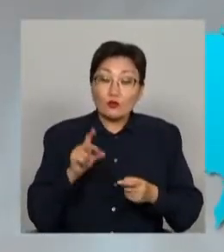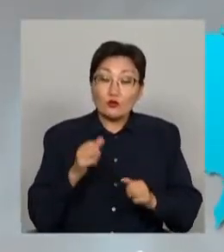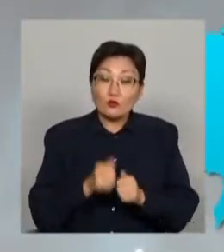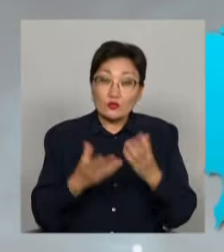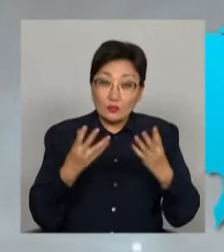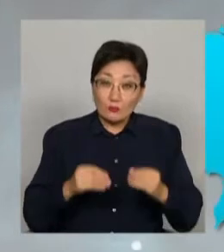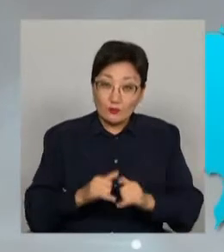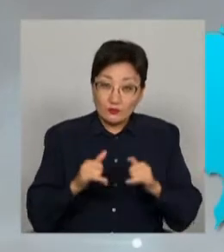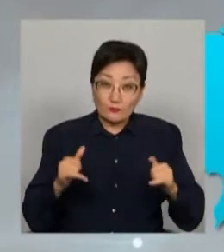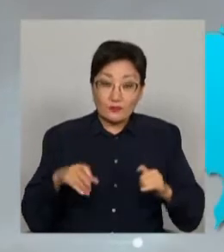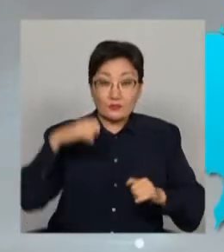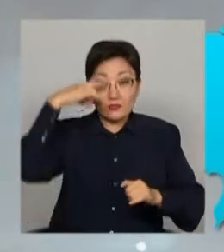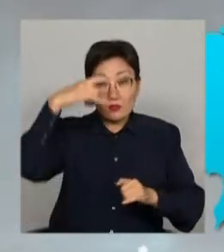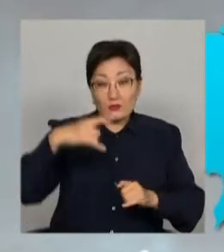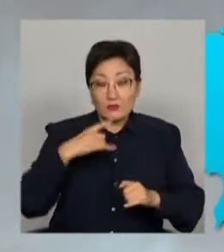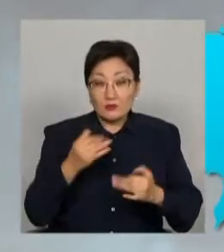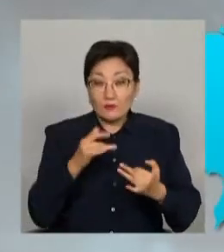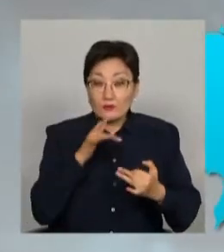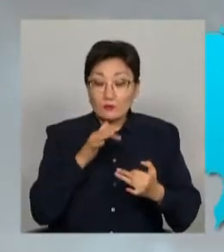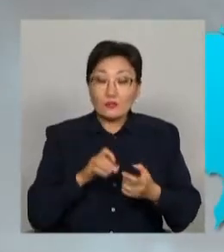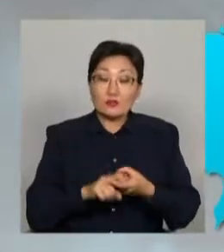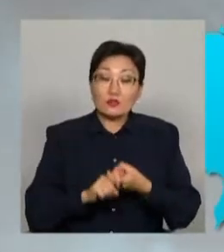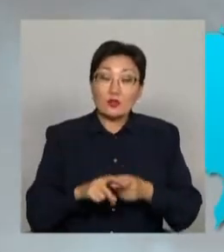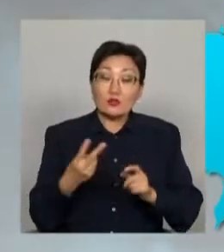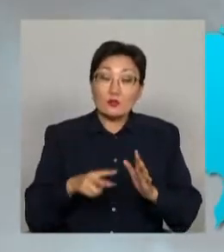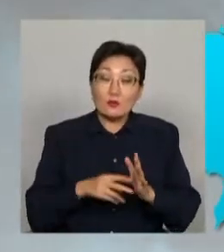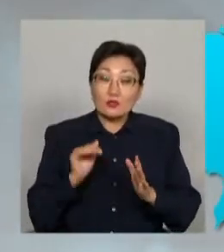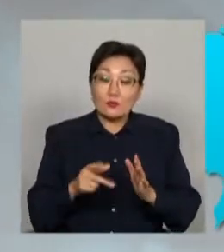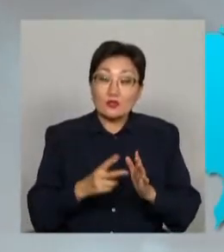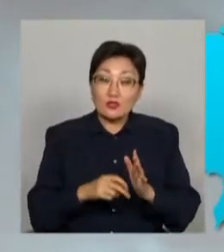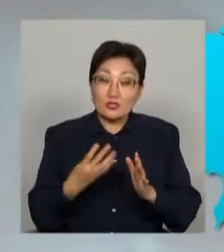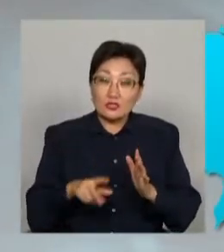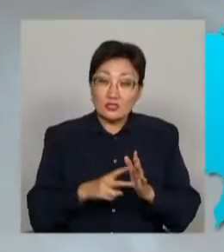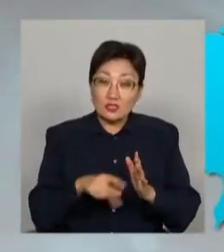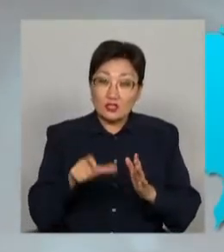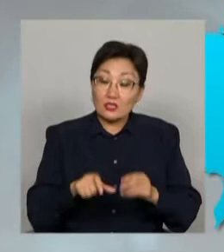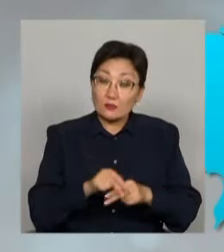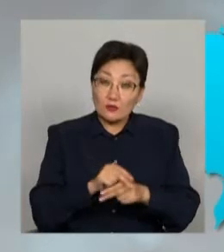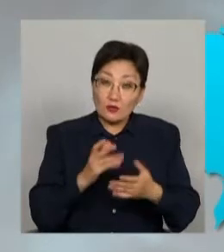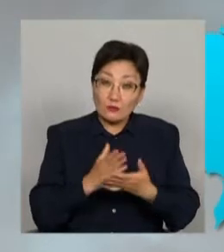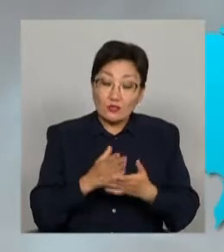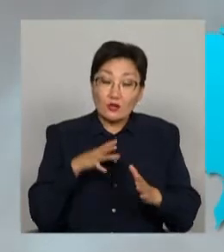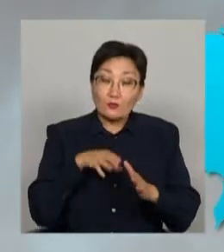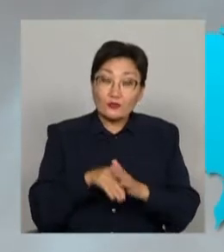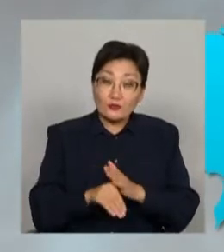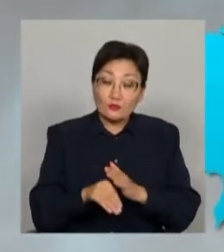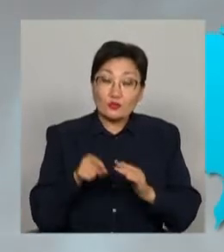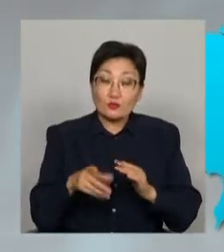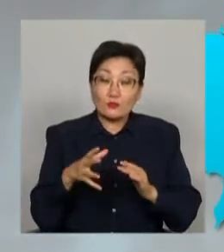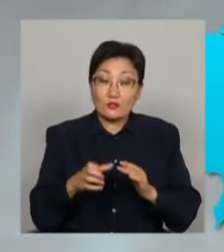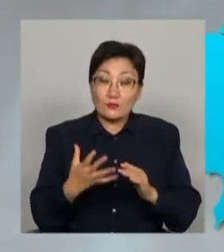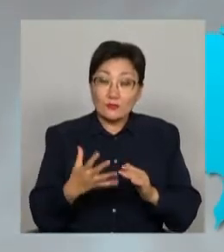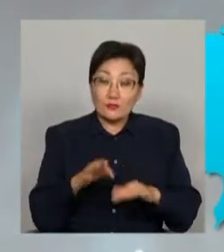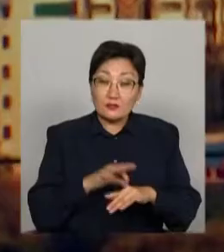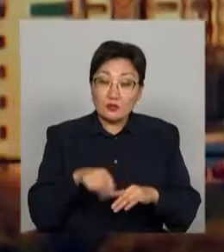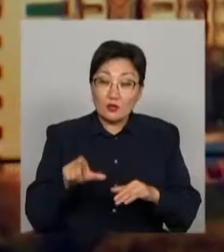өсуде. Жалпы Қазақстанда қазіргі уақытта коронавирустан 27747 адам емделіп жатыр. Олардың ішінде 1505